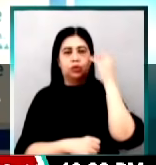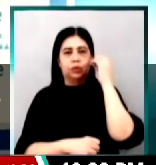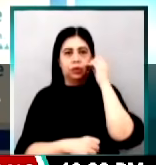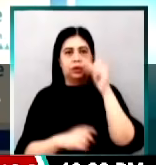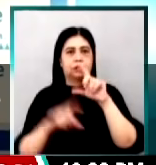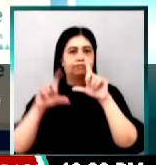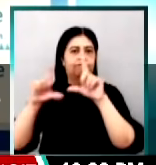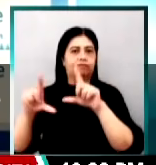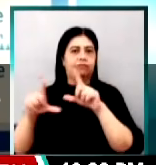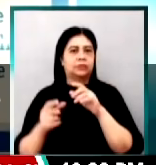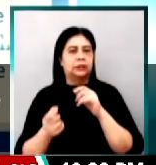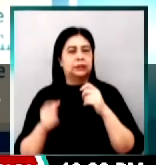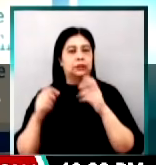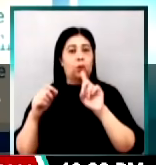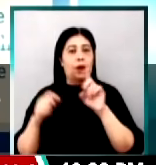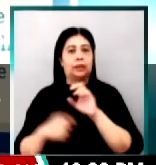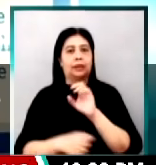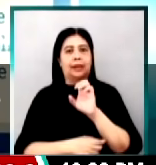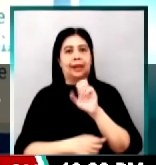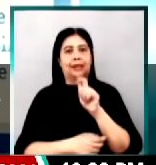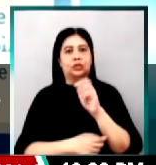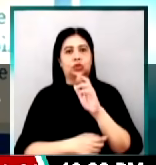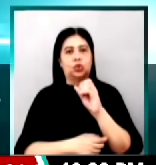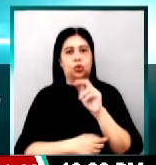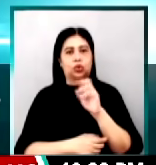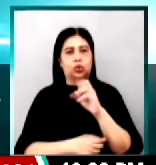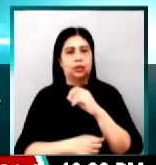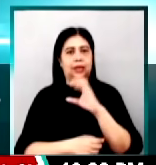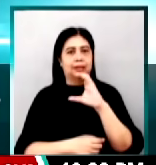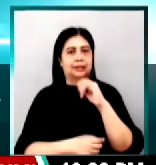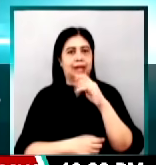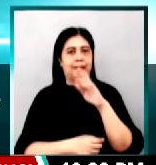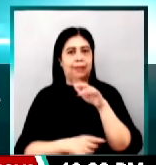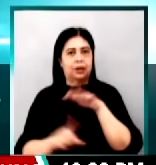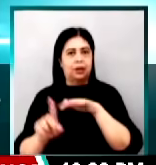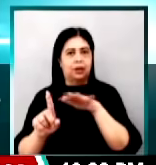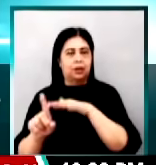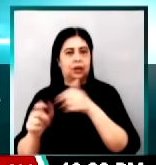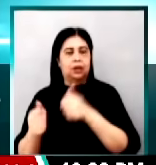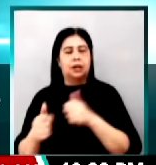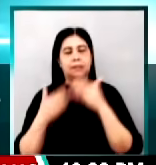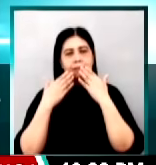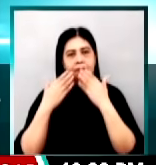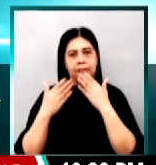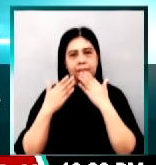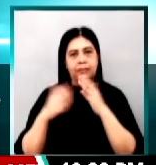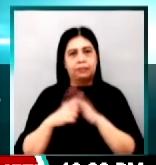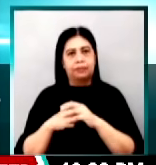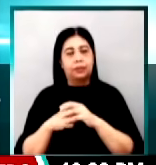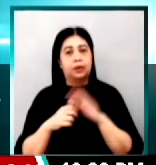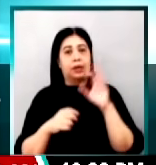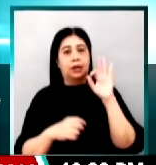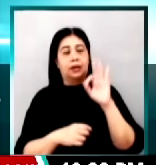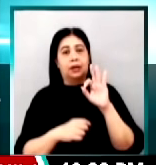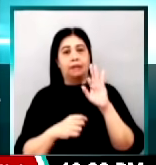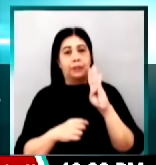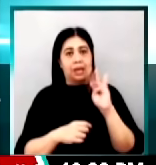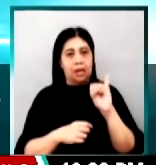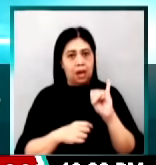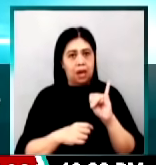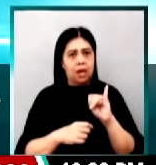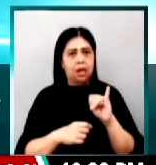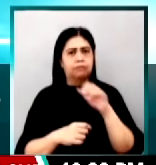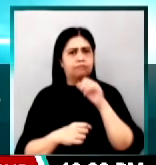extortion at cyber stalking. Nagpasalamat naman ang dating Disney star sa Federal Bureau of Investigation na hindi raw tumigil